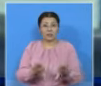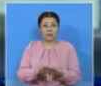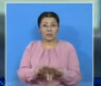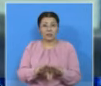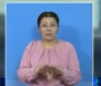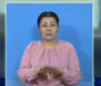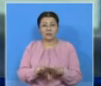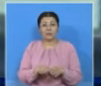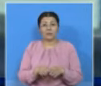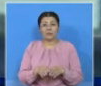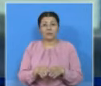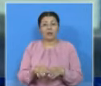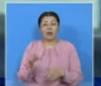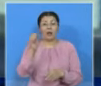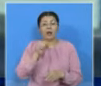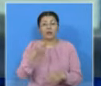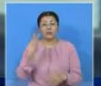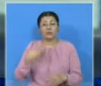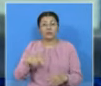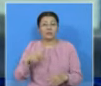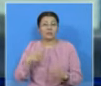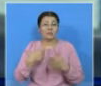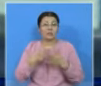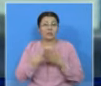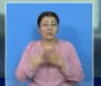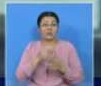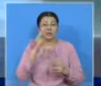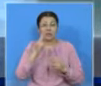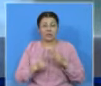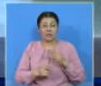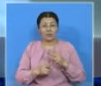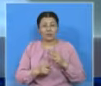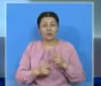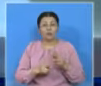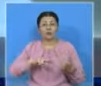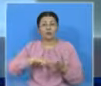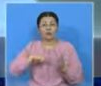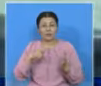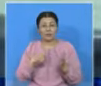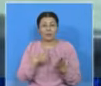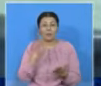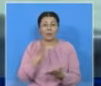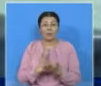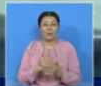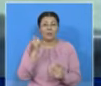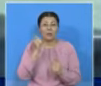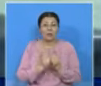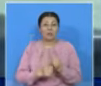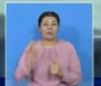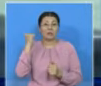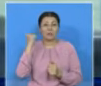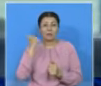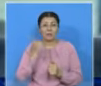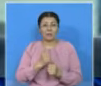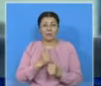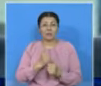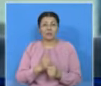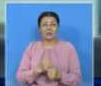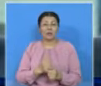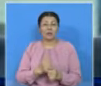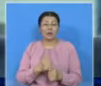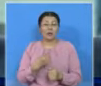осы тамыздың 20-сына дейін аяқталу жоспарланып отыр. Апта сайын, аптасына екі